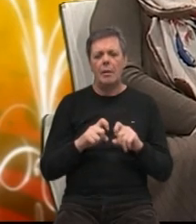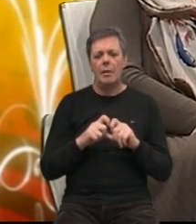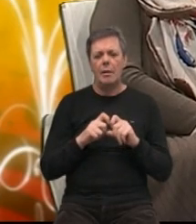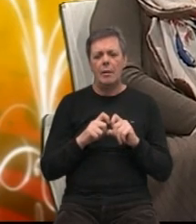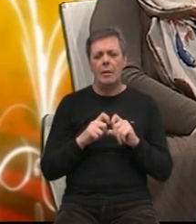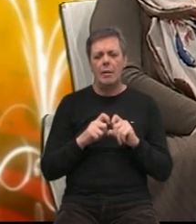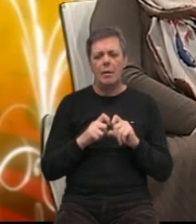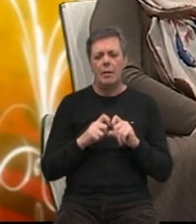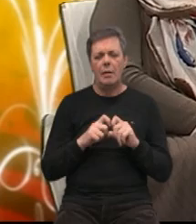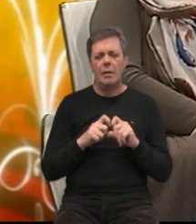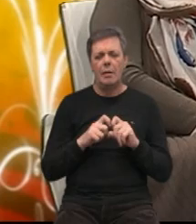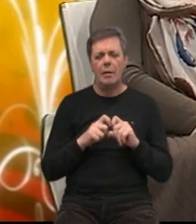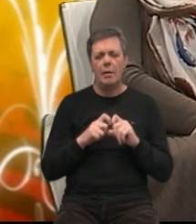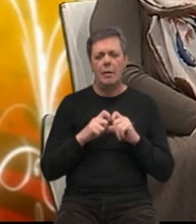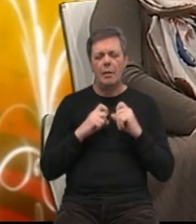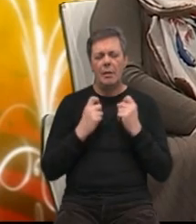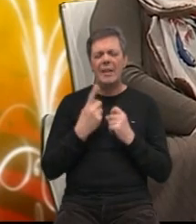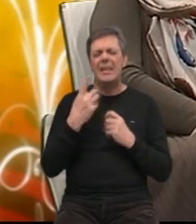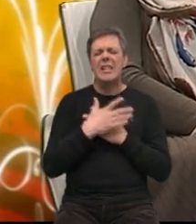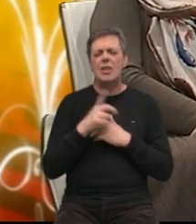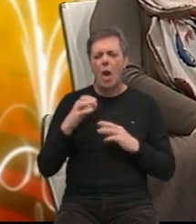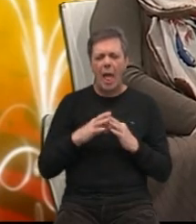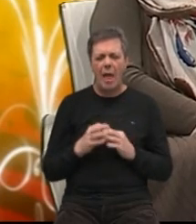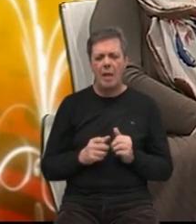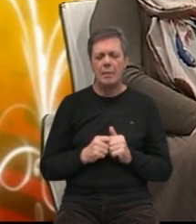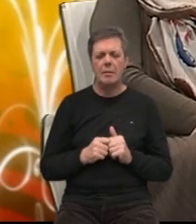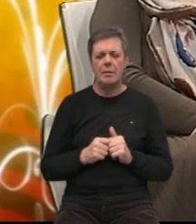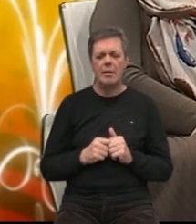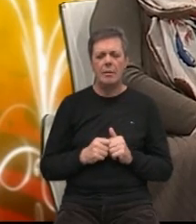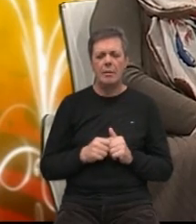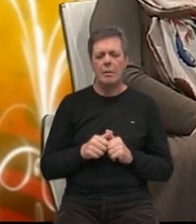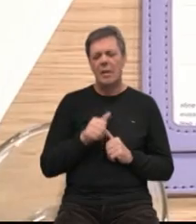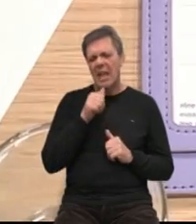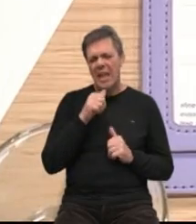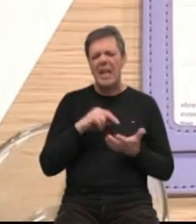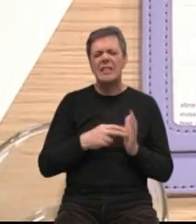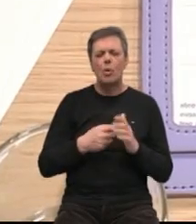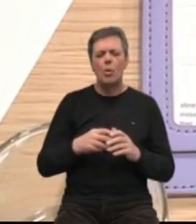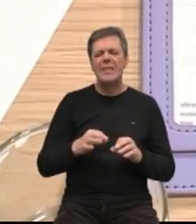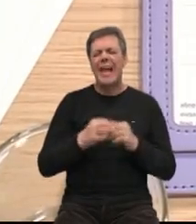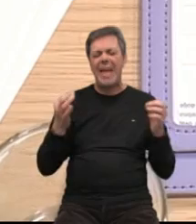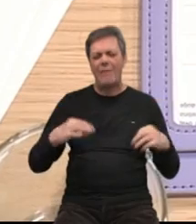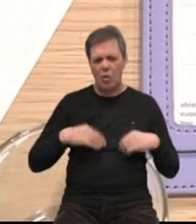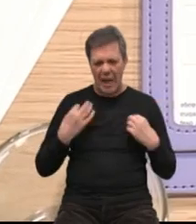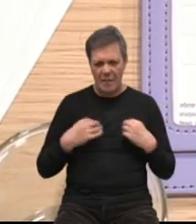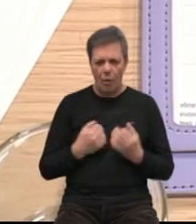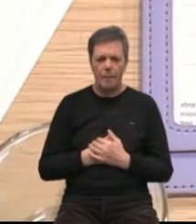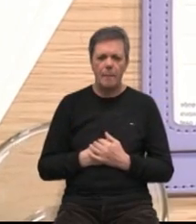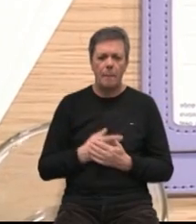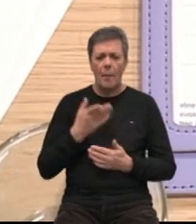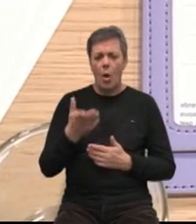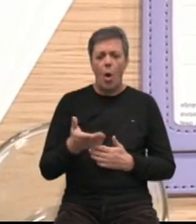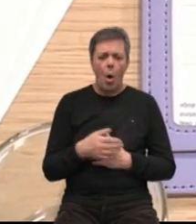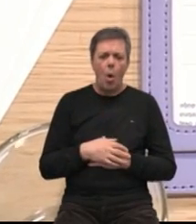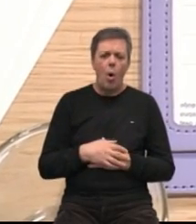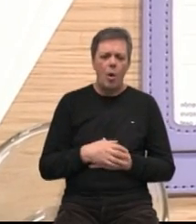Malo mi može li odreći? Dom Izola, dom Koper i dom i Nacionalni institut za javno zdravstvo. Ono što je,